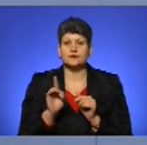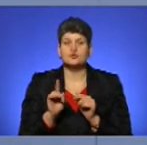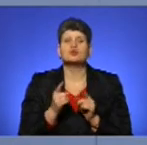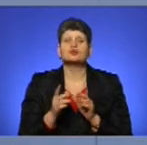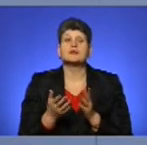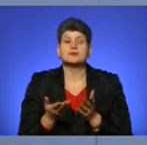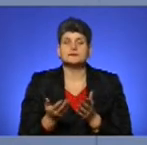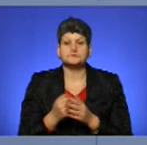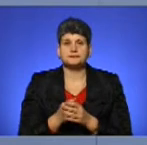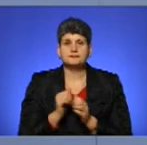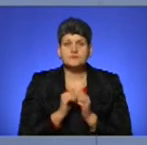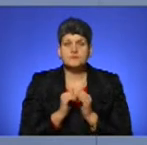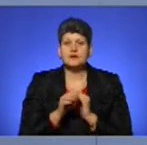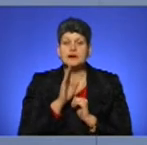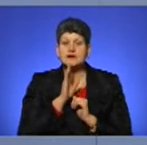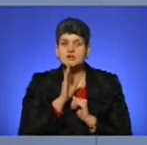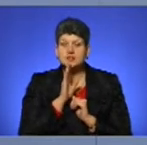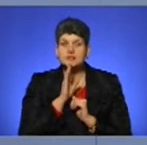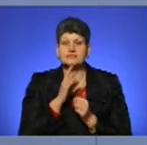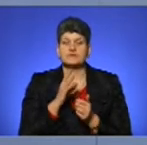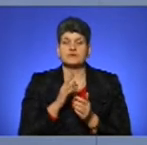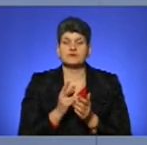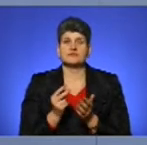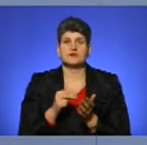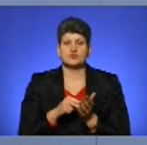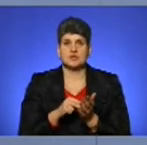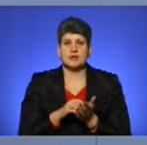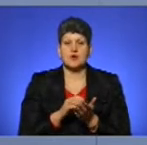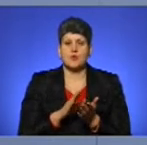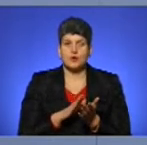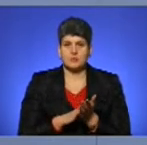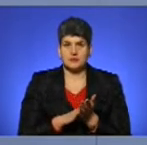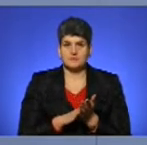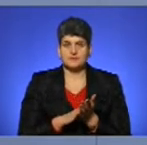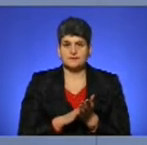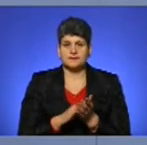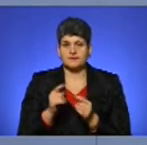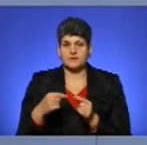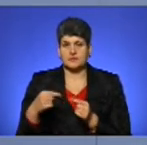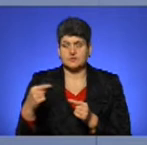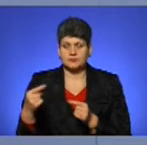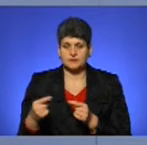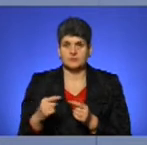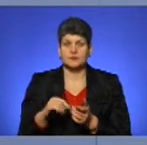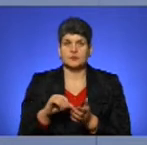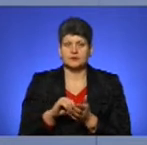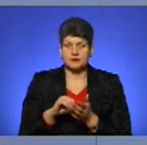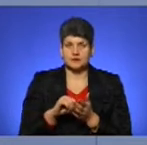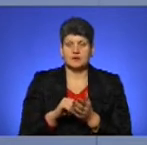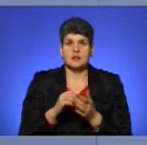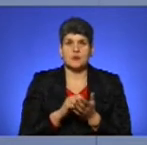так? Кожна жінка, стаючи на облік і в послідуючому, перебуваючи на обліку в